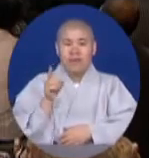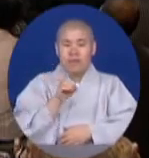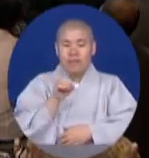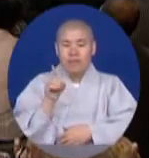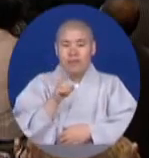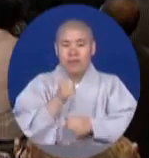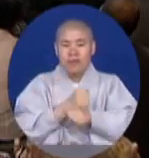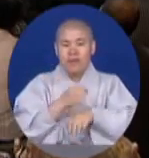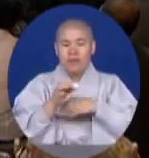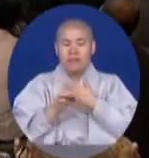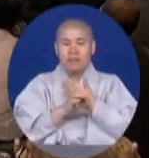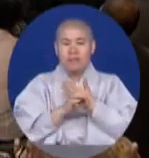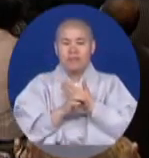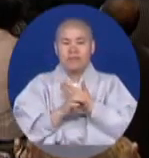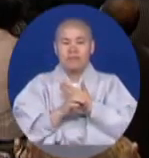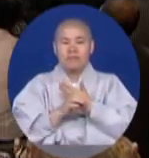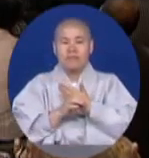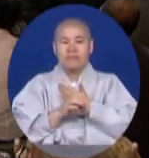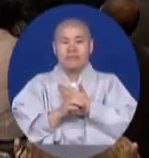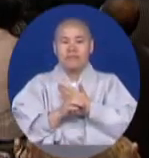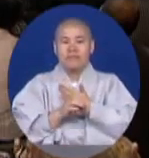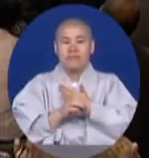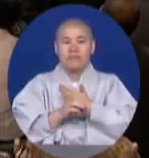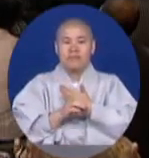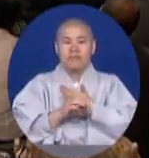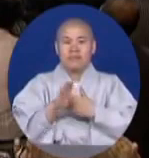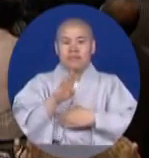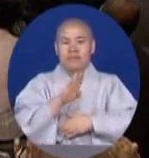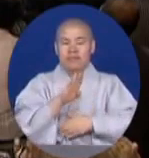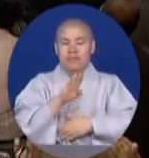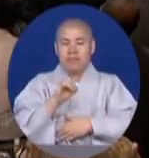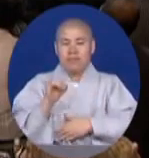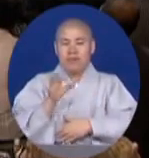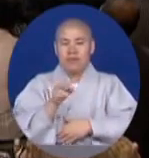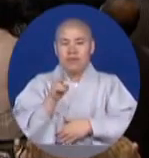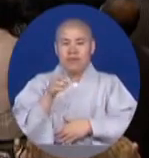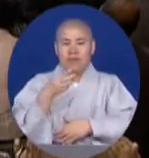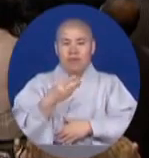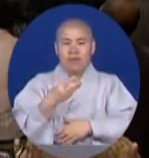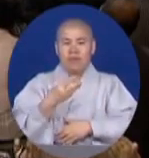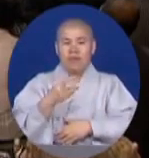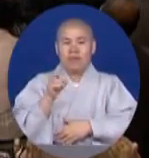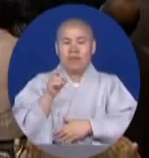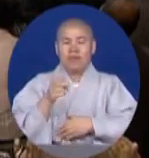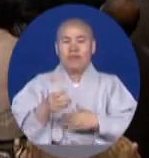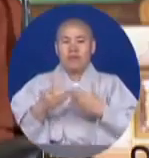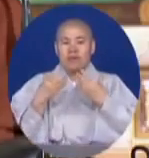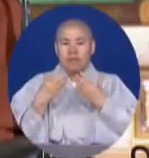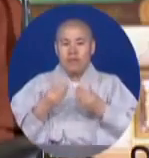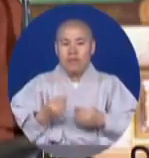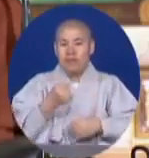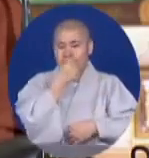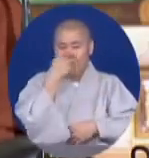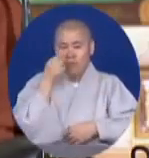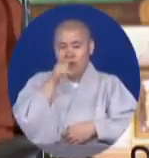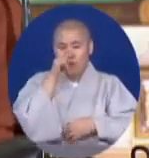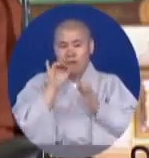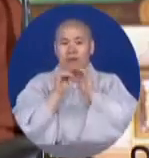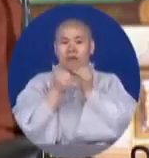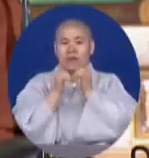요게 다가 아니고 비여 유목자가 비유하건대 눈이 있는